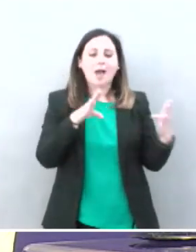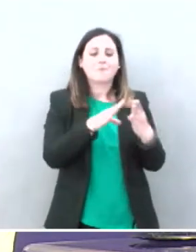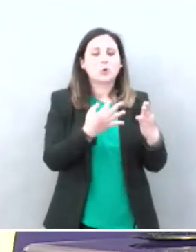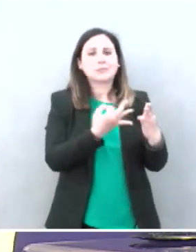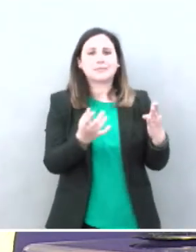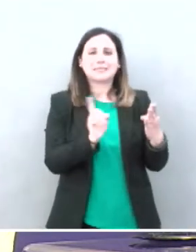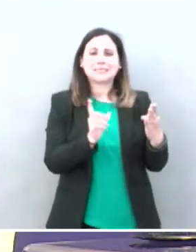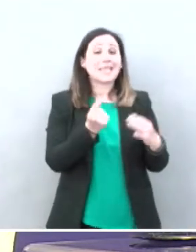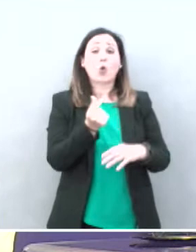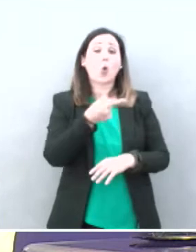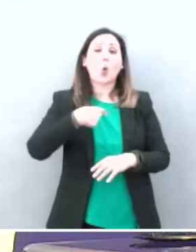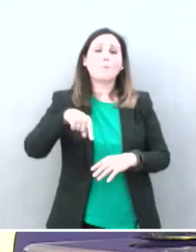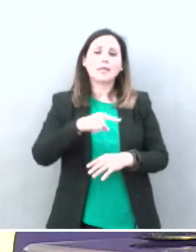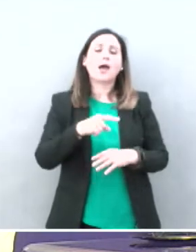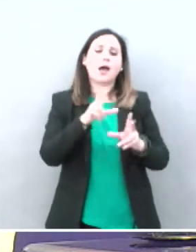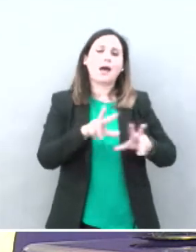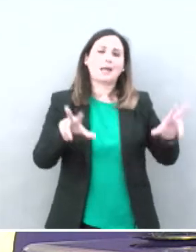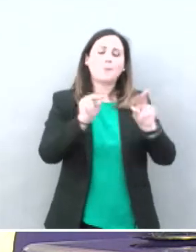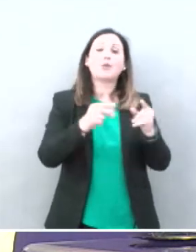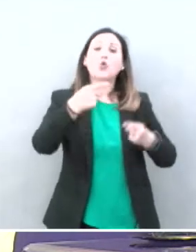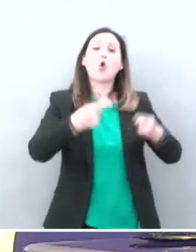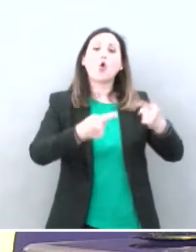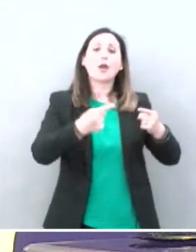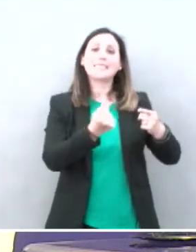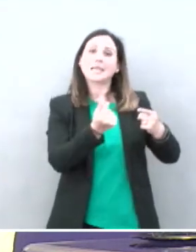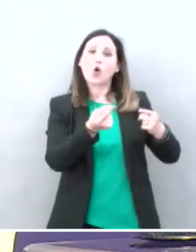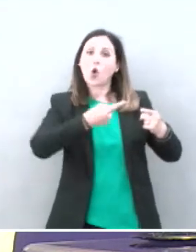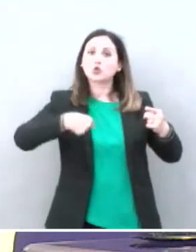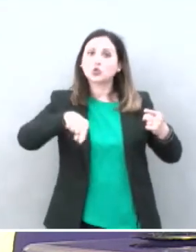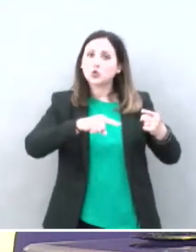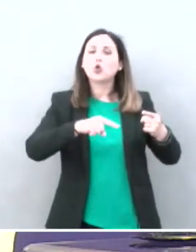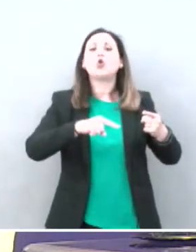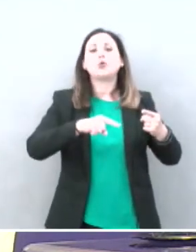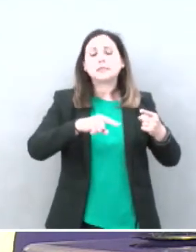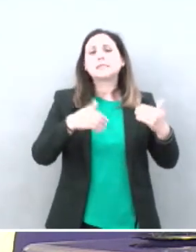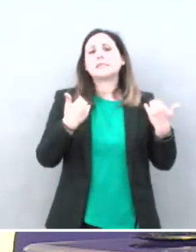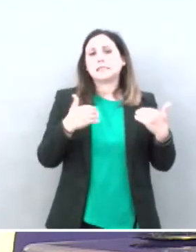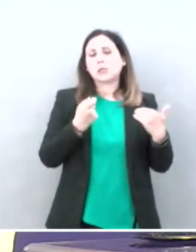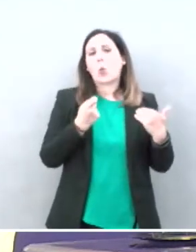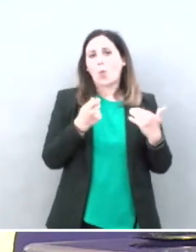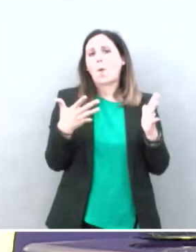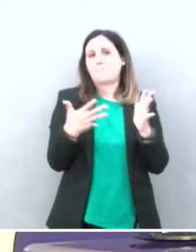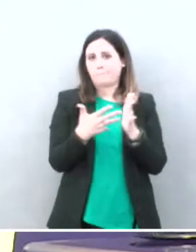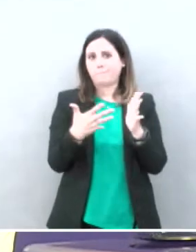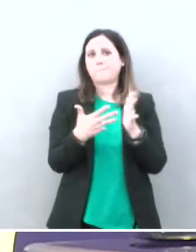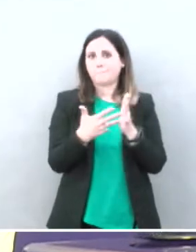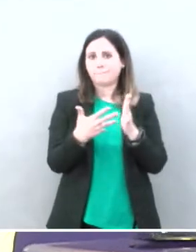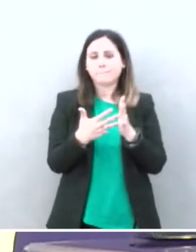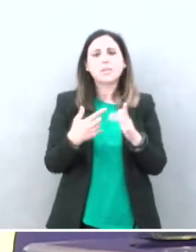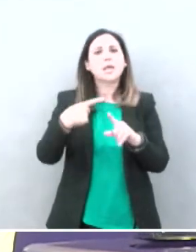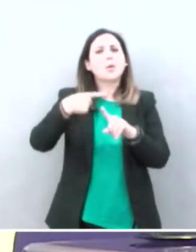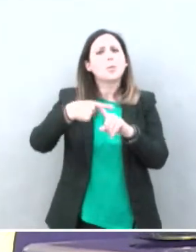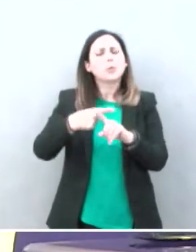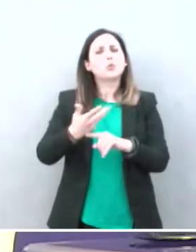può arrivare, che ribadisco è quella della concorrenza di costo sui prodotti standardizzati, e c'è una frontiera dove noi